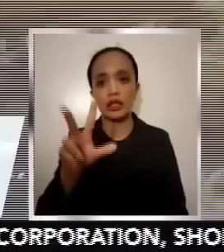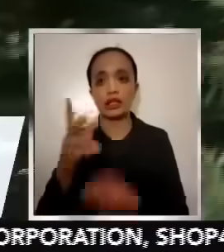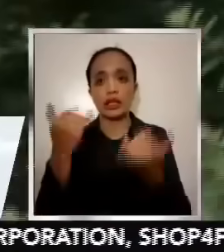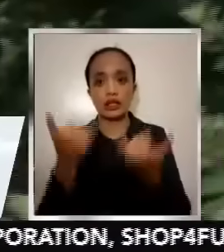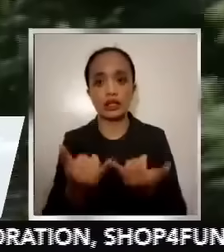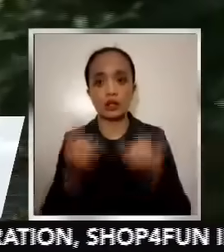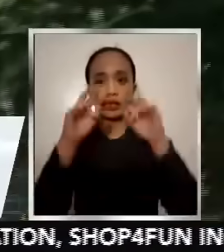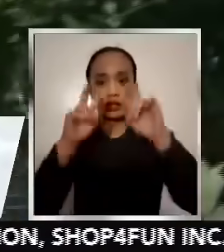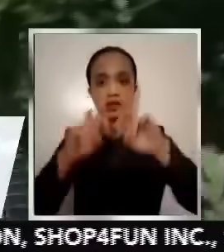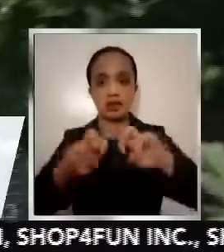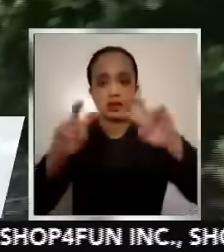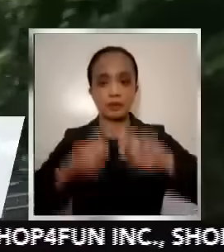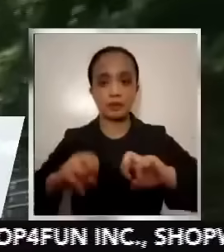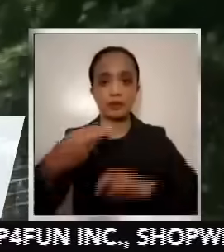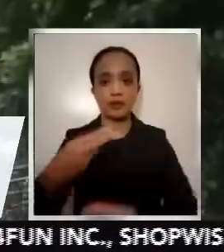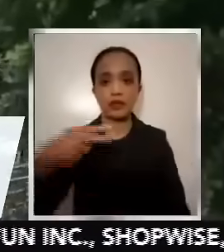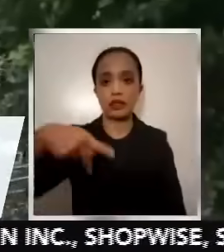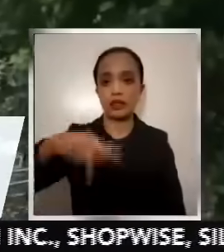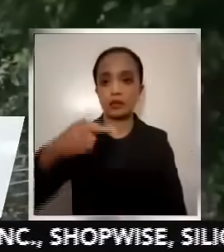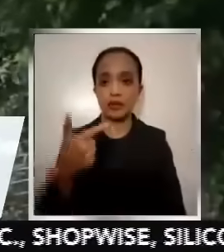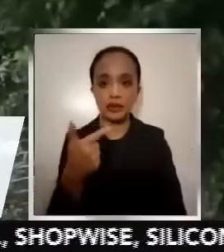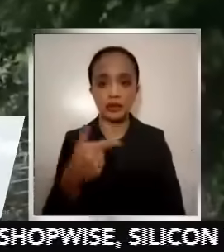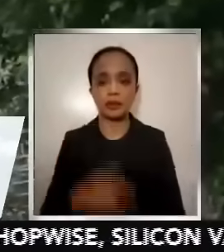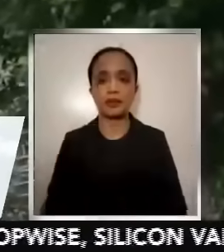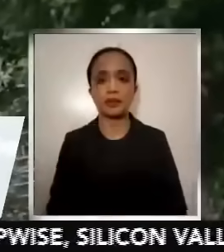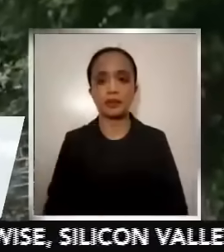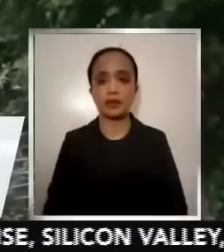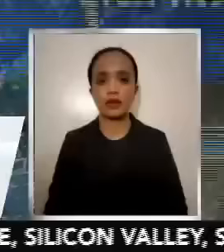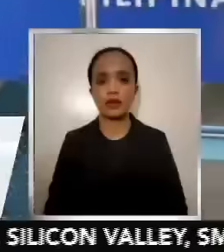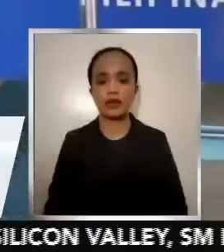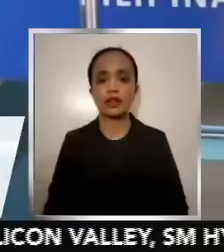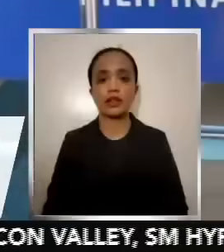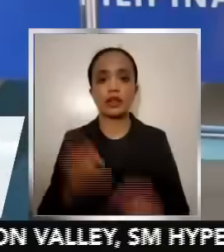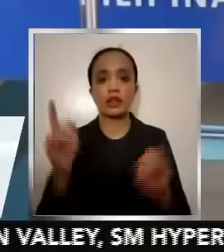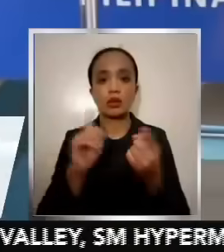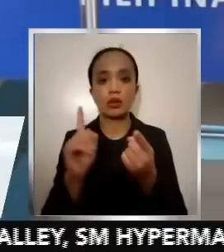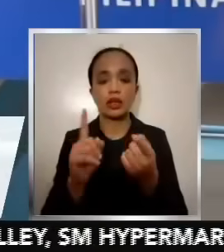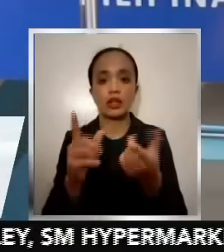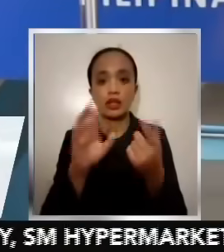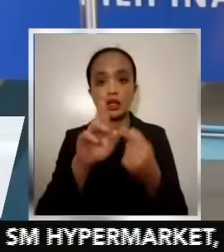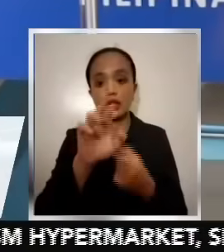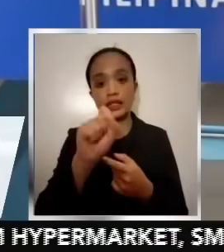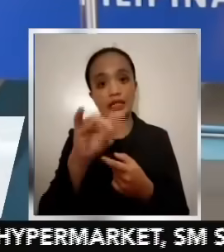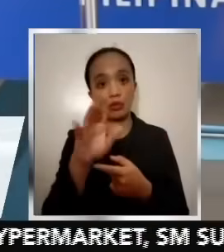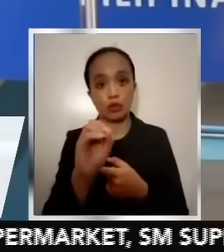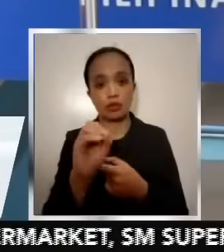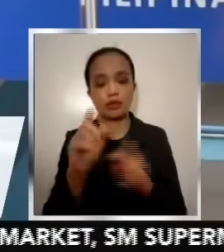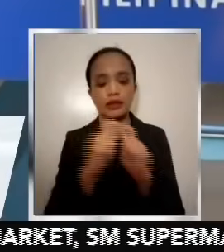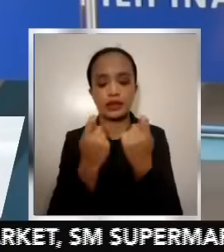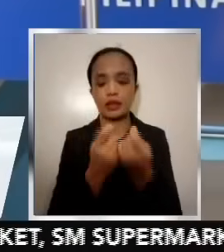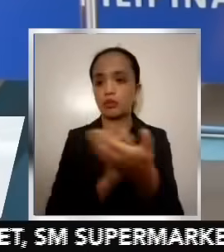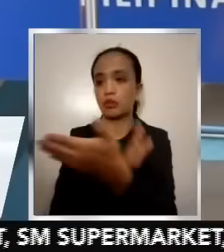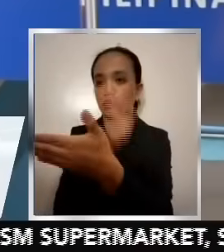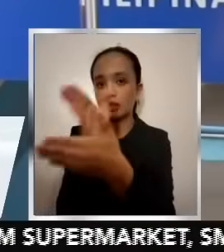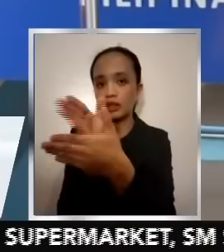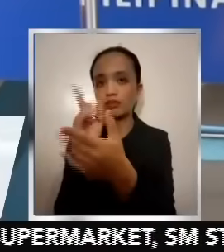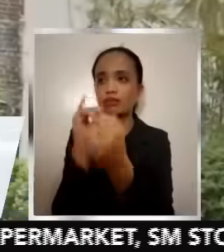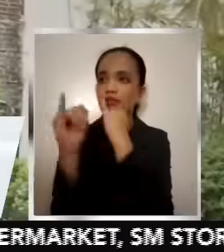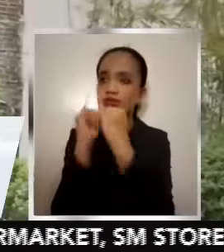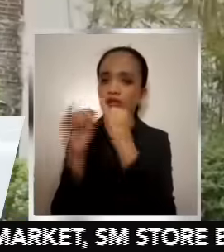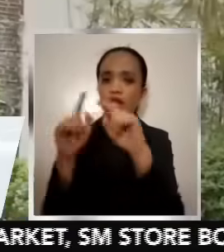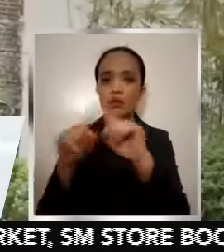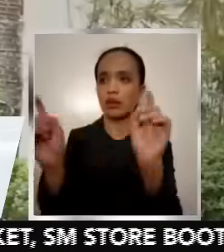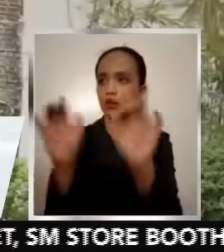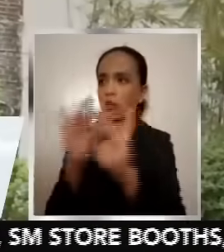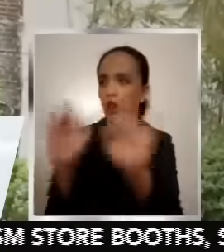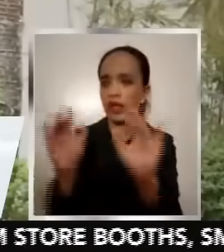IMEG. Nagpunta ang resibo sa opisina ng HPG para kunin ang kanyang panig pero wala siya sa opisina noon. Patuloy namin